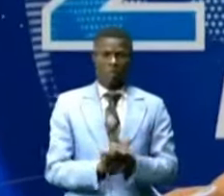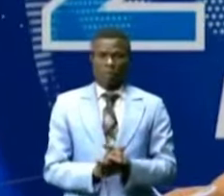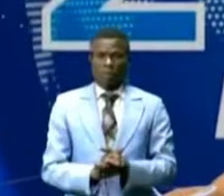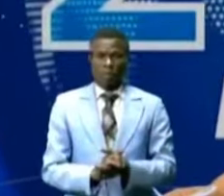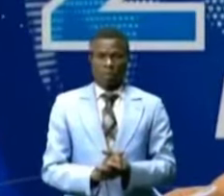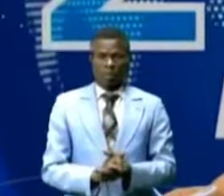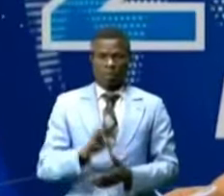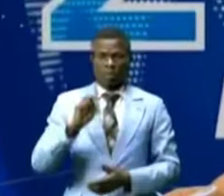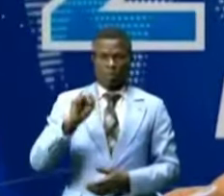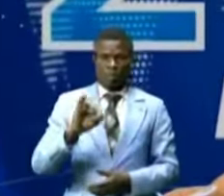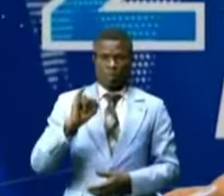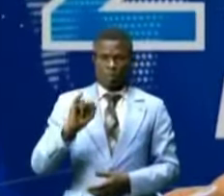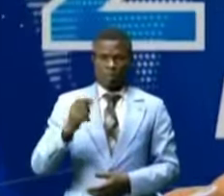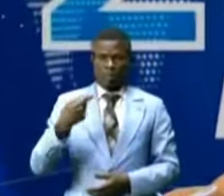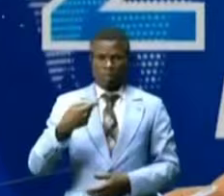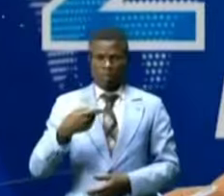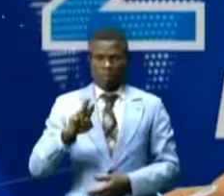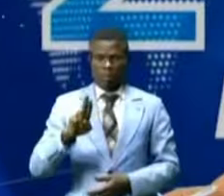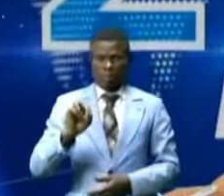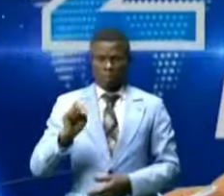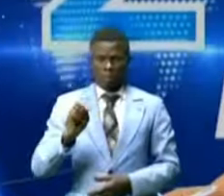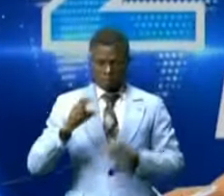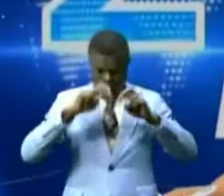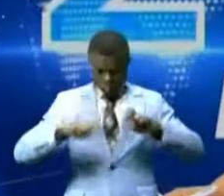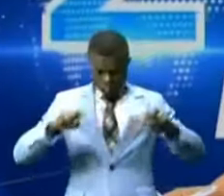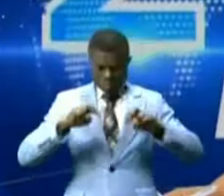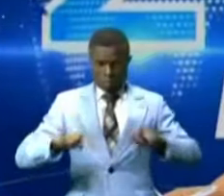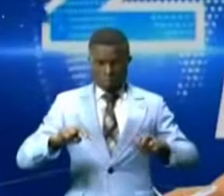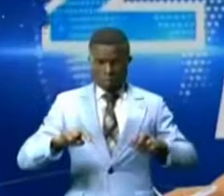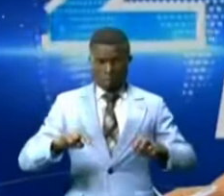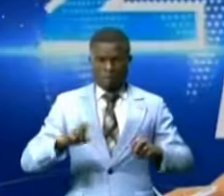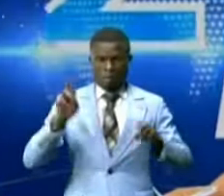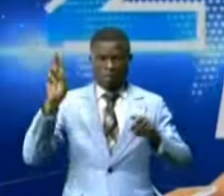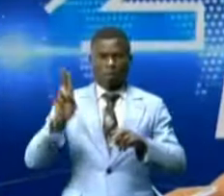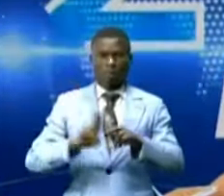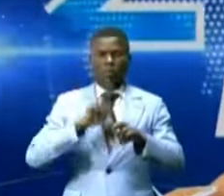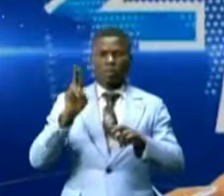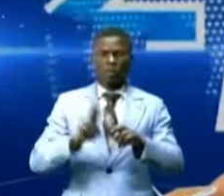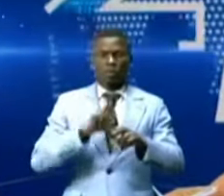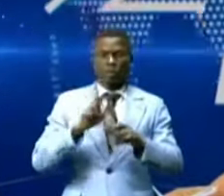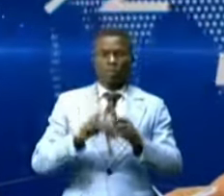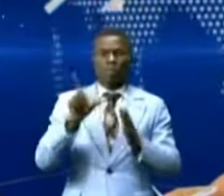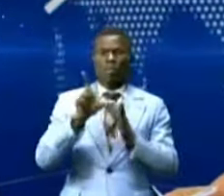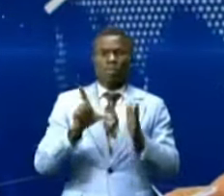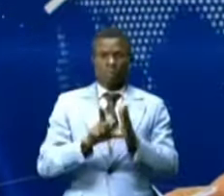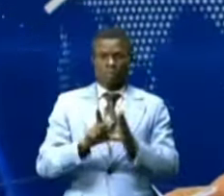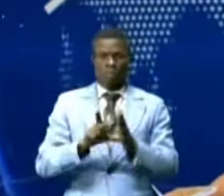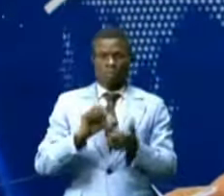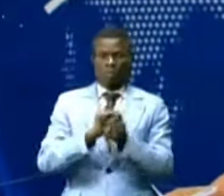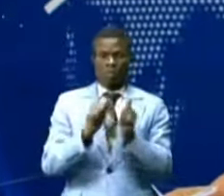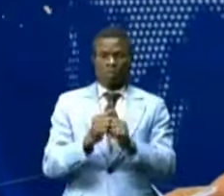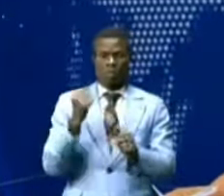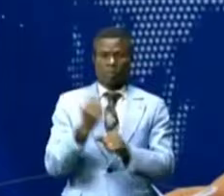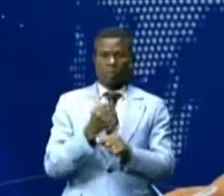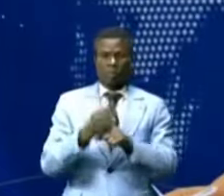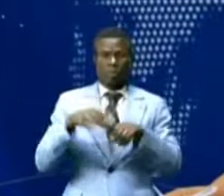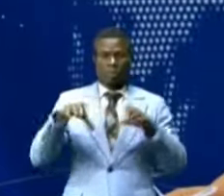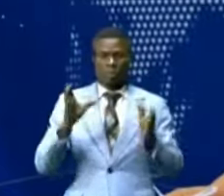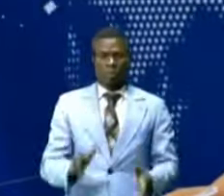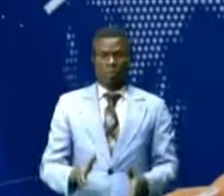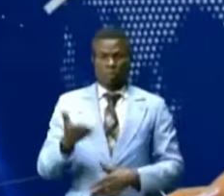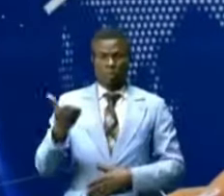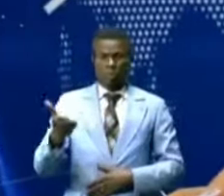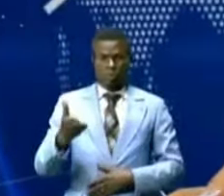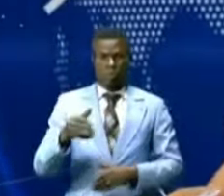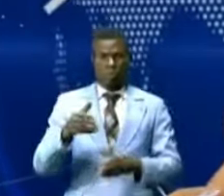Miguel Katem poursuit la mission de vérification de l'application de la loi sur la sous-traitance. Il est dans